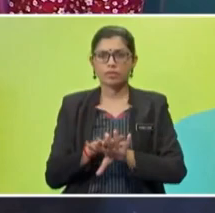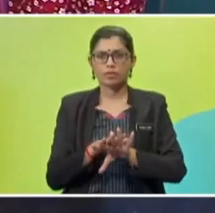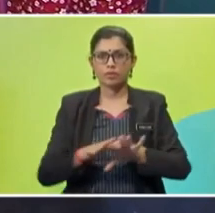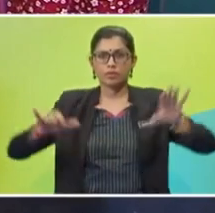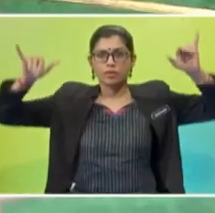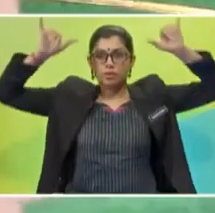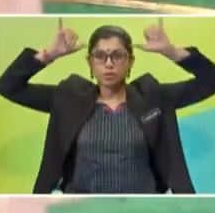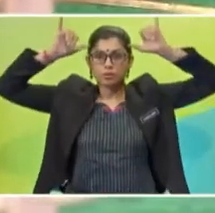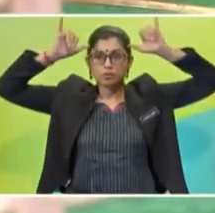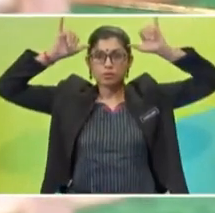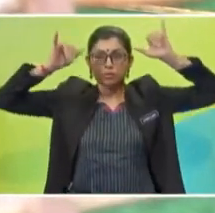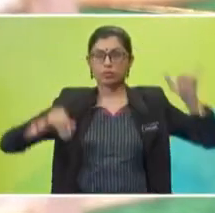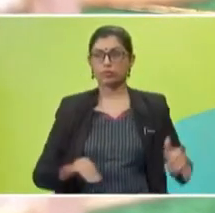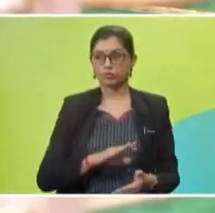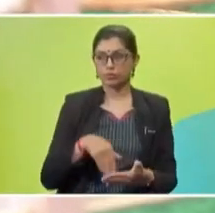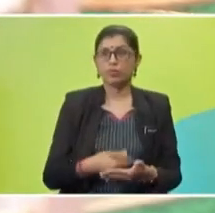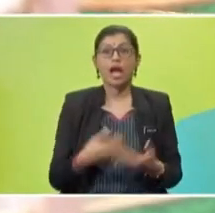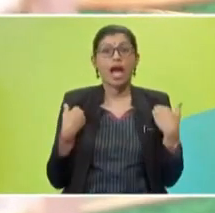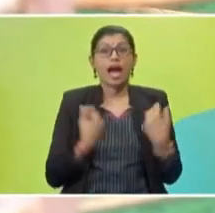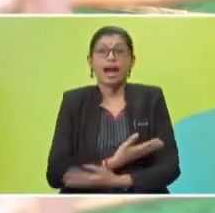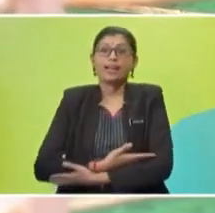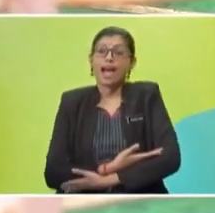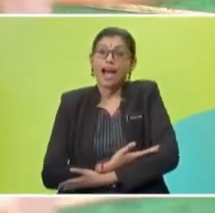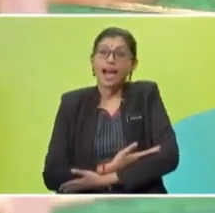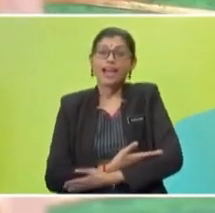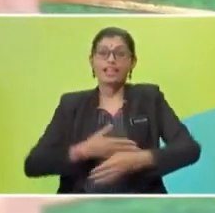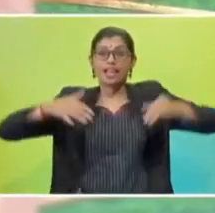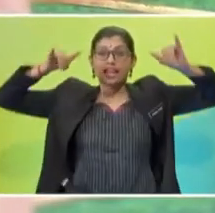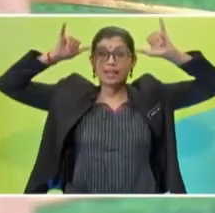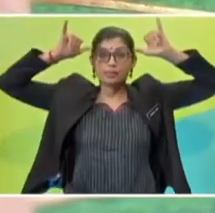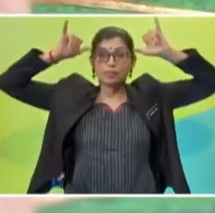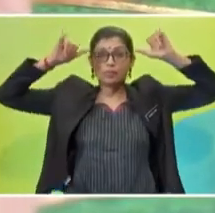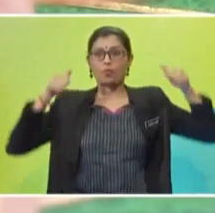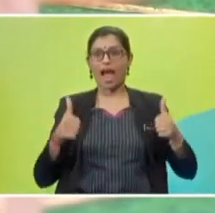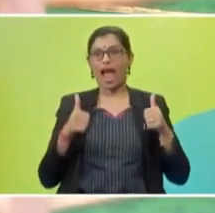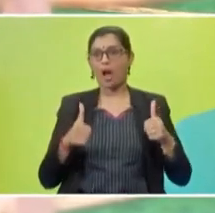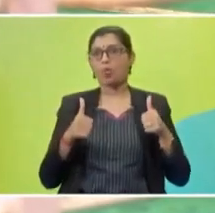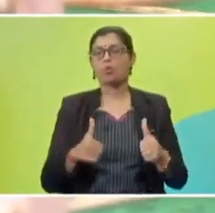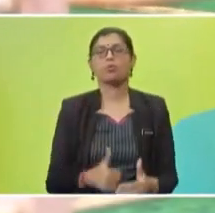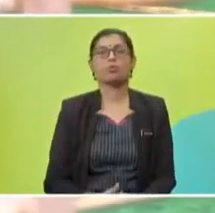ini Wah ada anak lembu juga udah deh